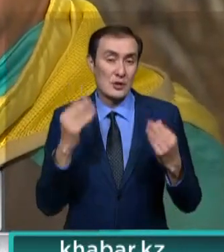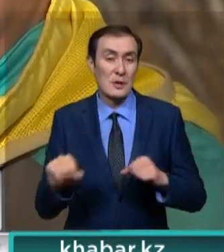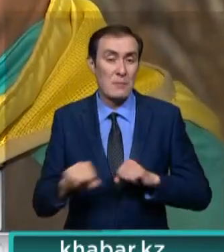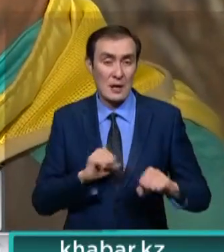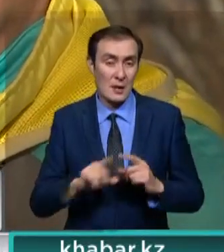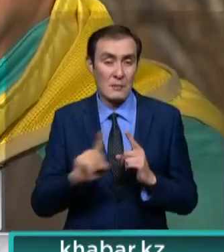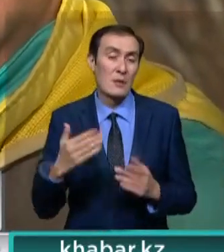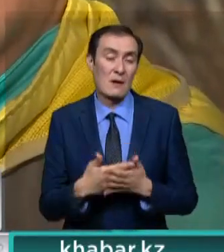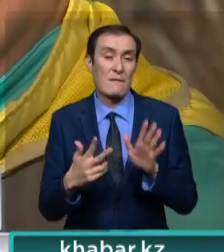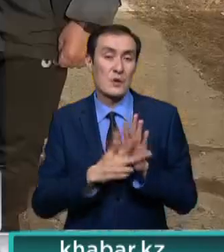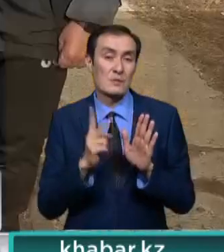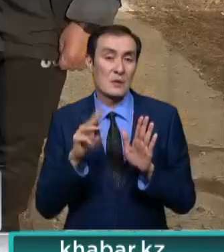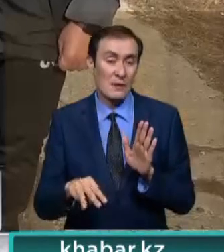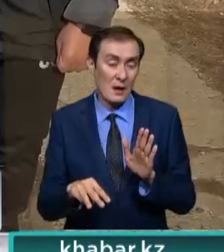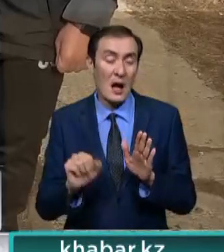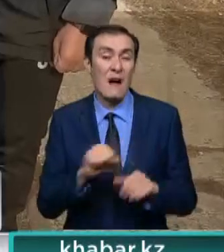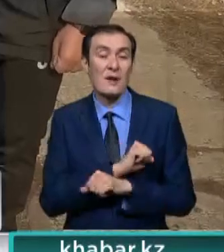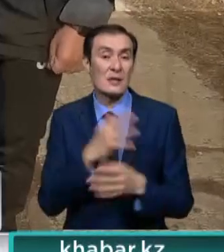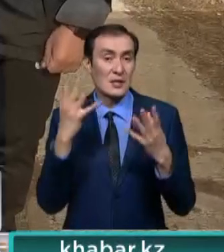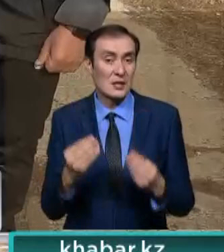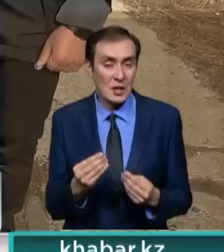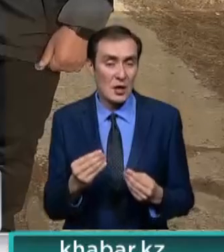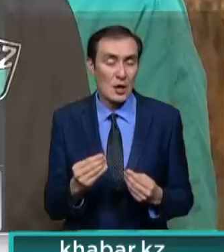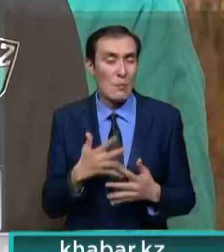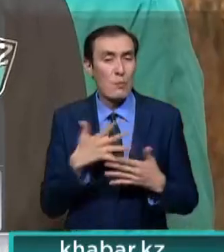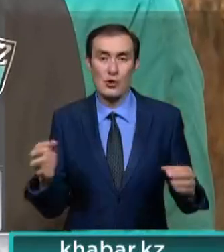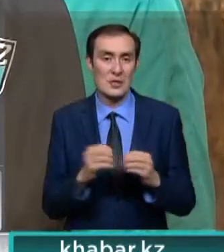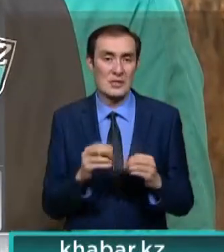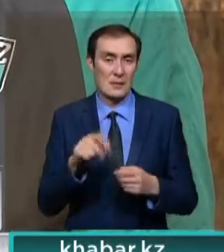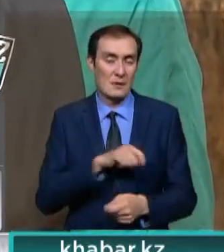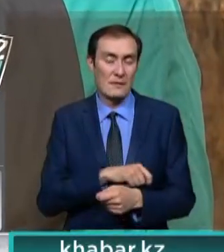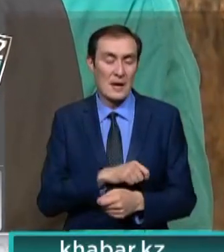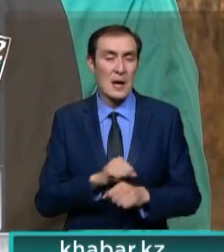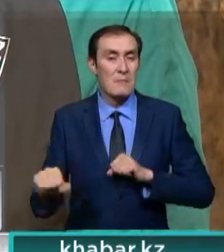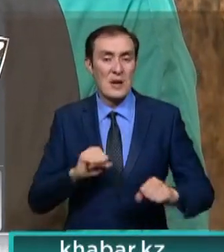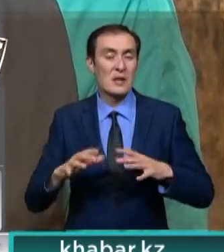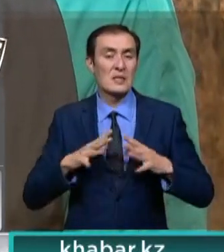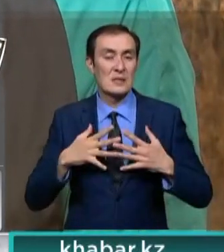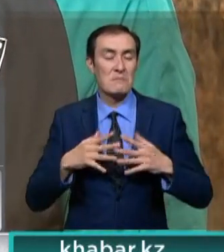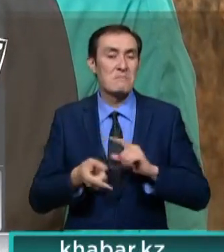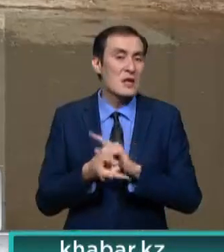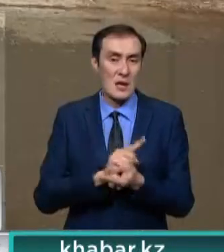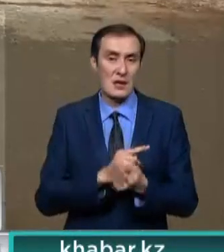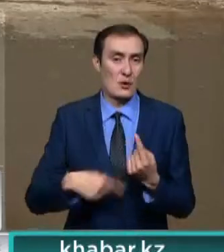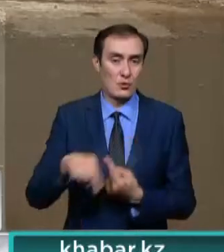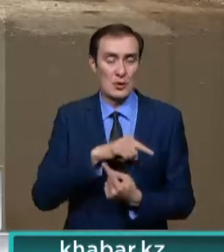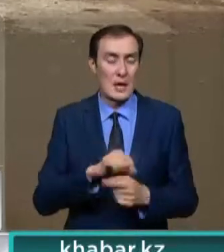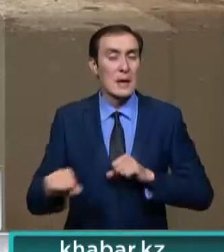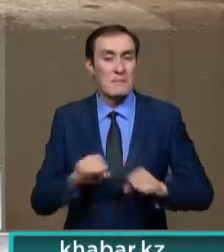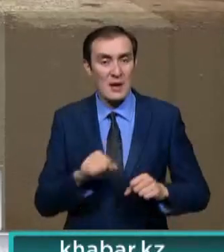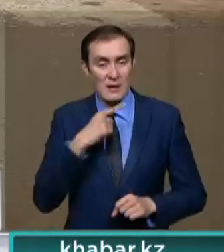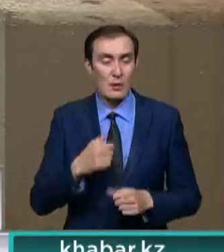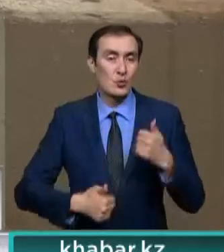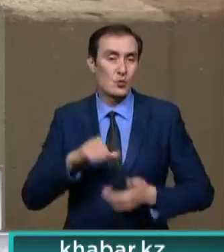пробегаем порядка 8 километров, но в выходные не меньше 10. Бег меняет. И меняет окружение. Бег, уверен,